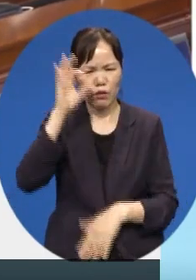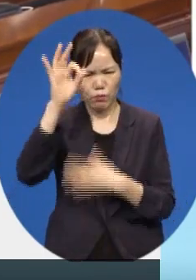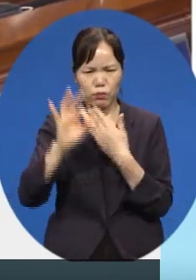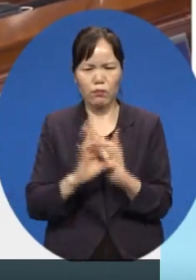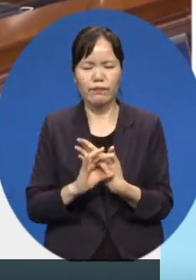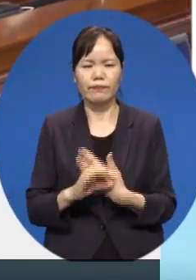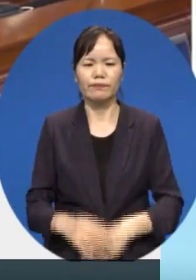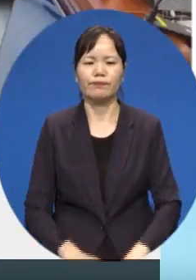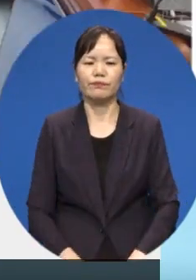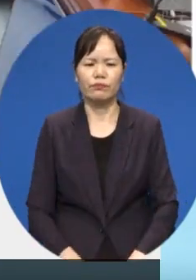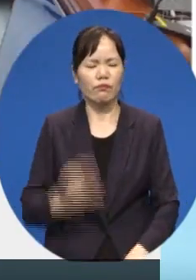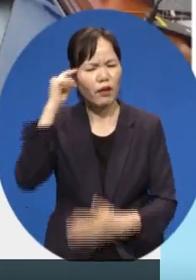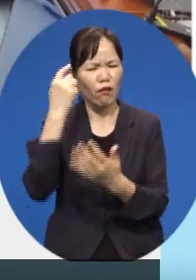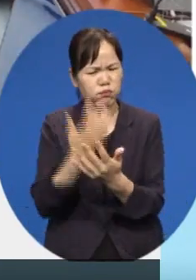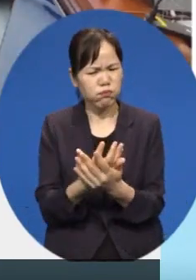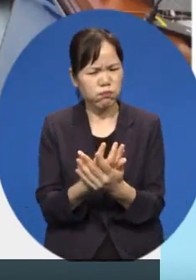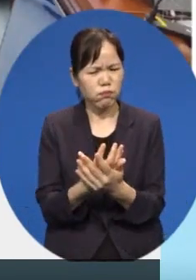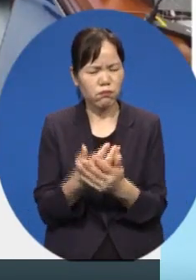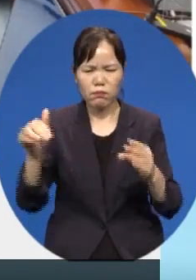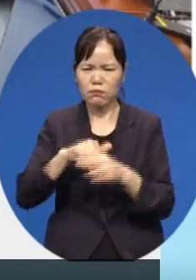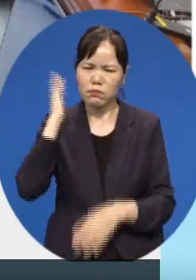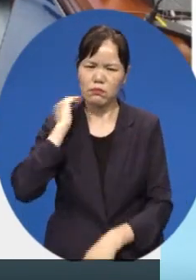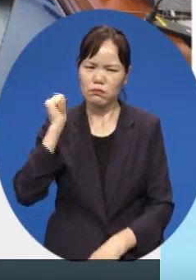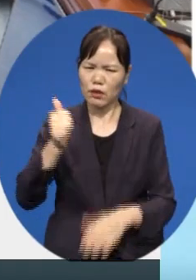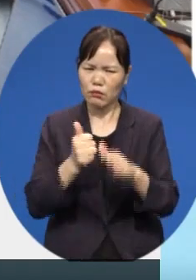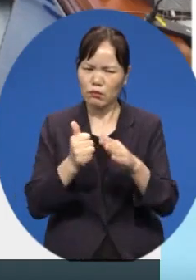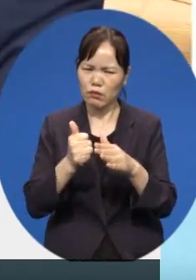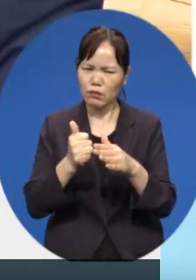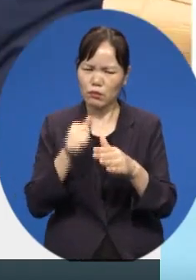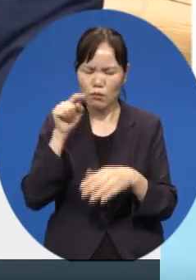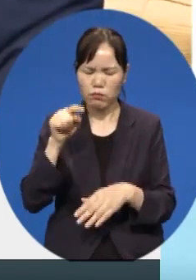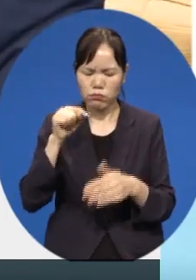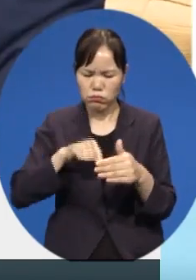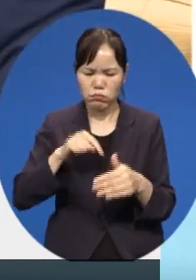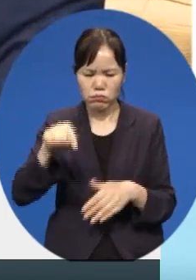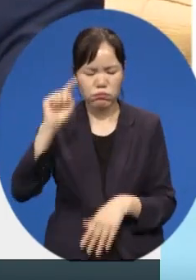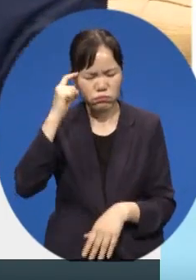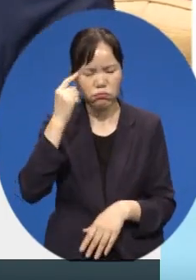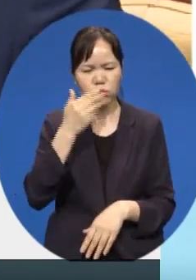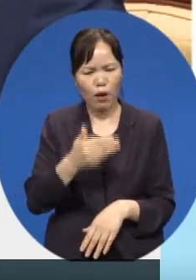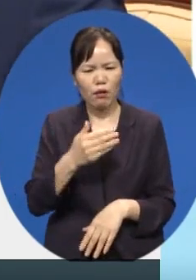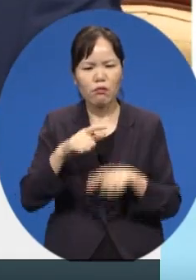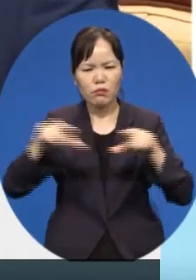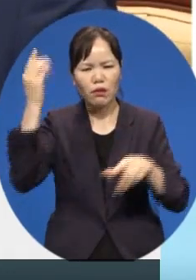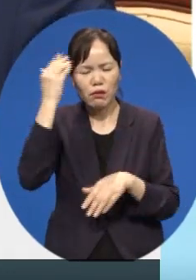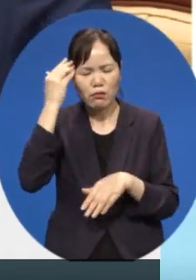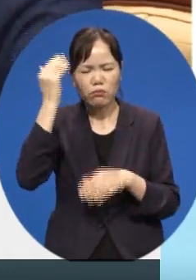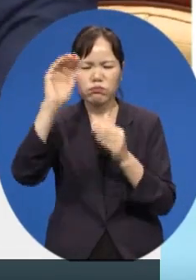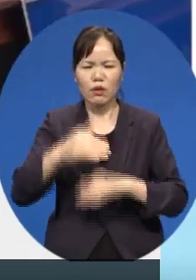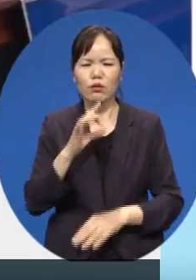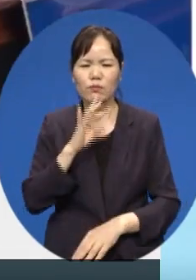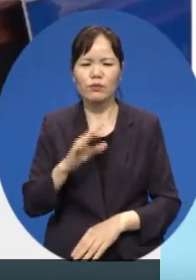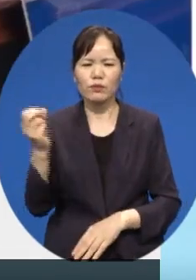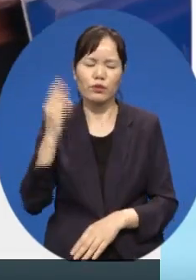사실은 그다지 충격적이거나 네. 문재인 대통령이 속으로 그런 생각했을 수 있겠다. 상식적인 얘기에서 벗어나질 않아요.